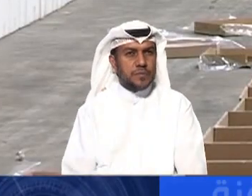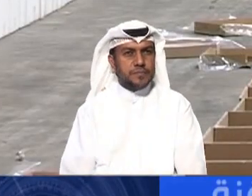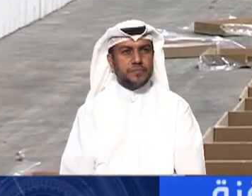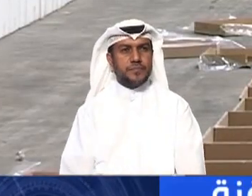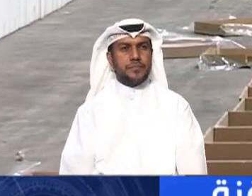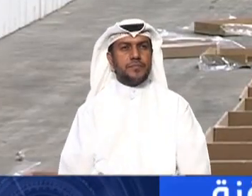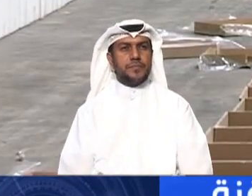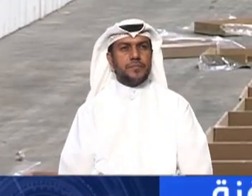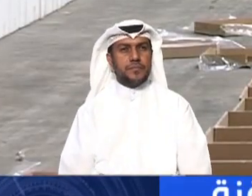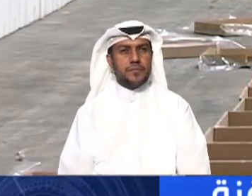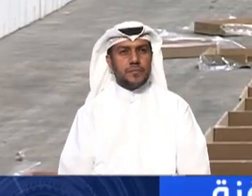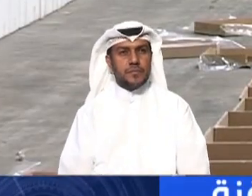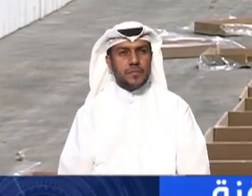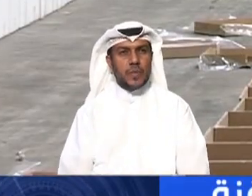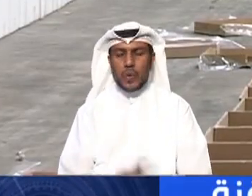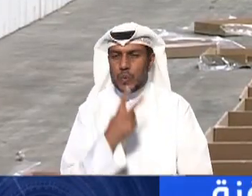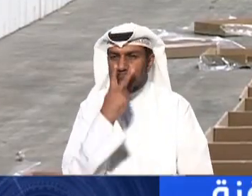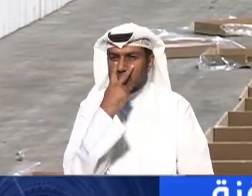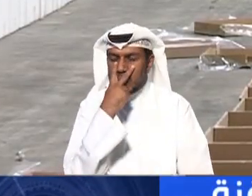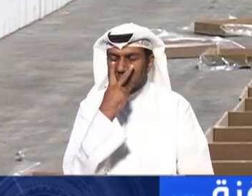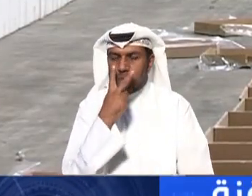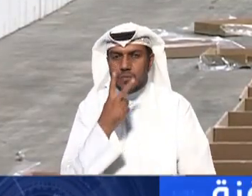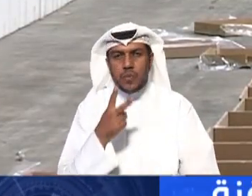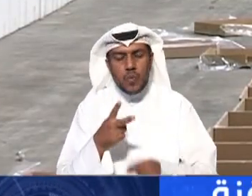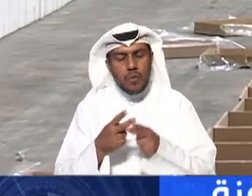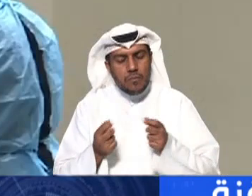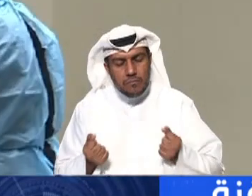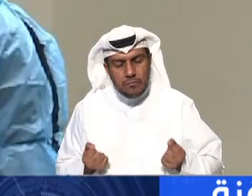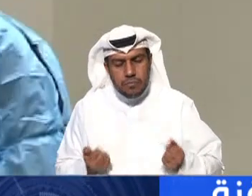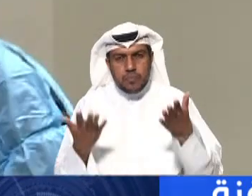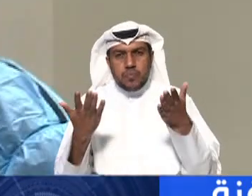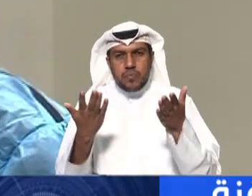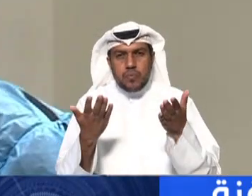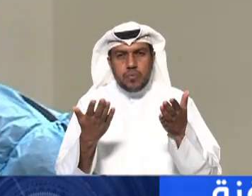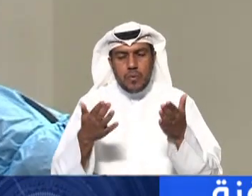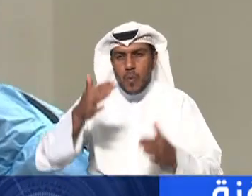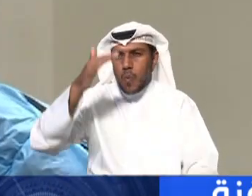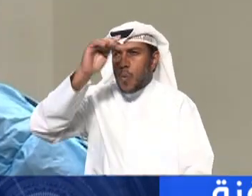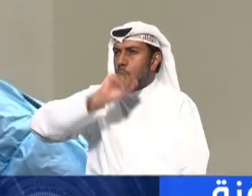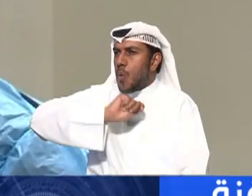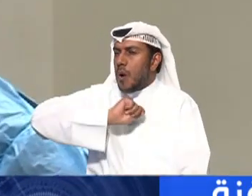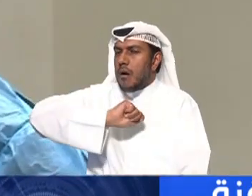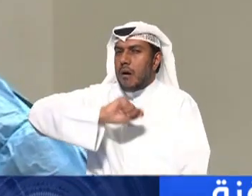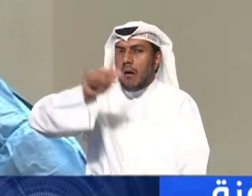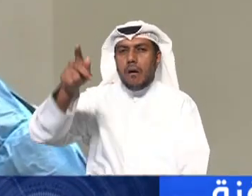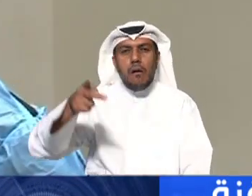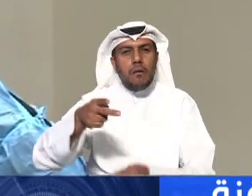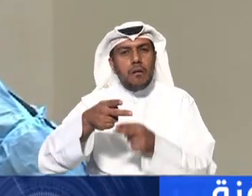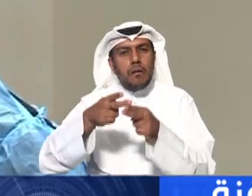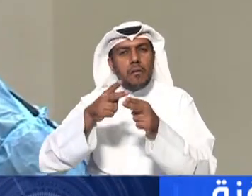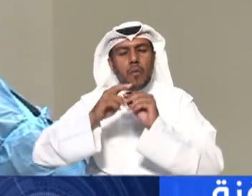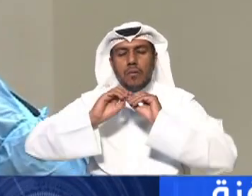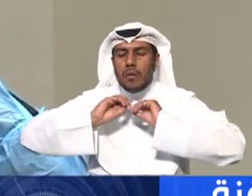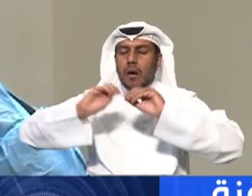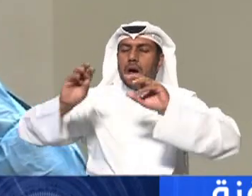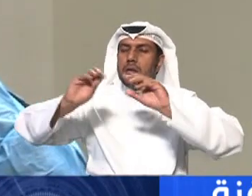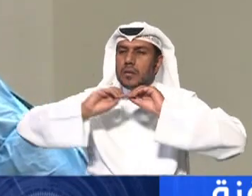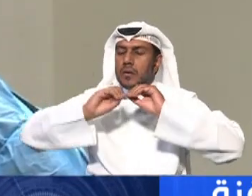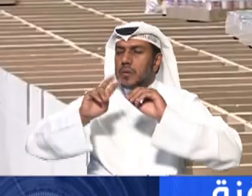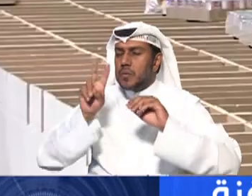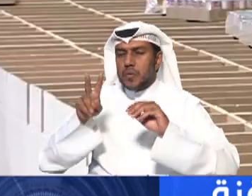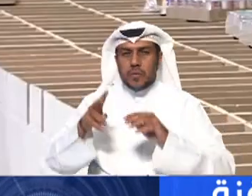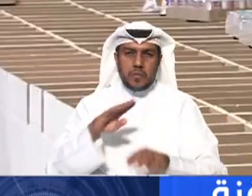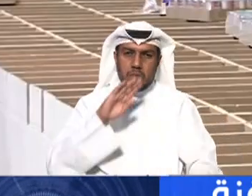على امتداد البصر ينتشر العطاء الكويتي، فبتمويل سخي من الهيئة الخيرية الإسلامية